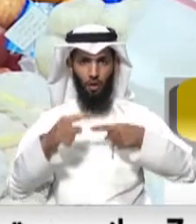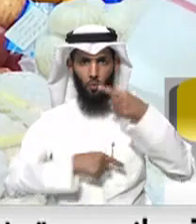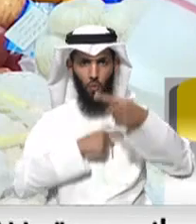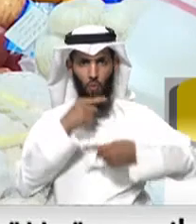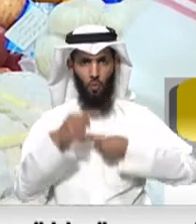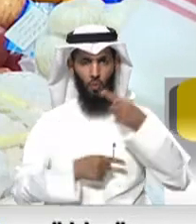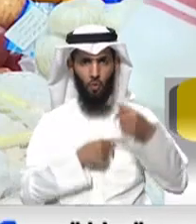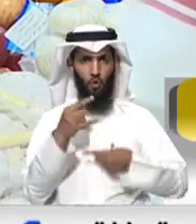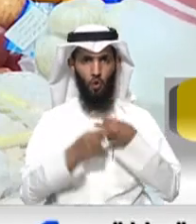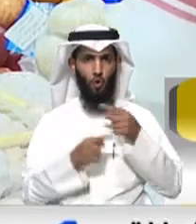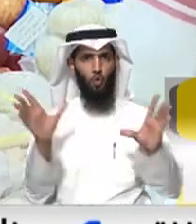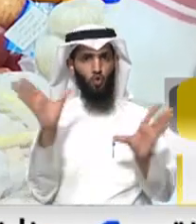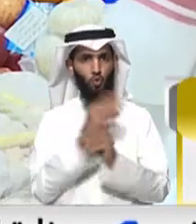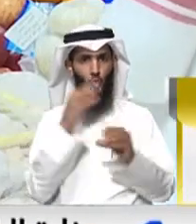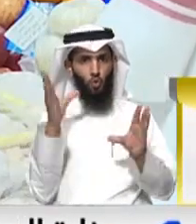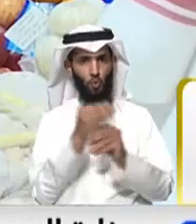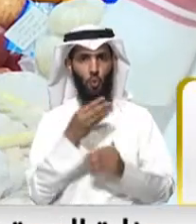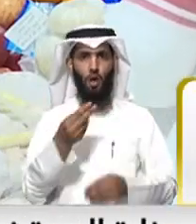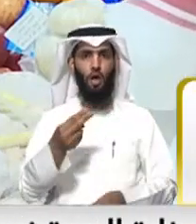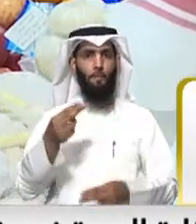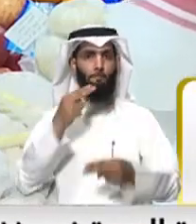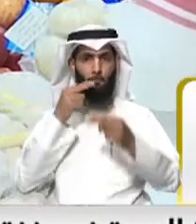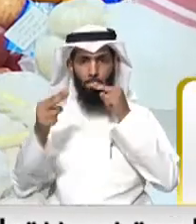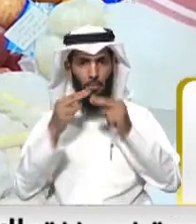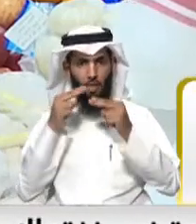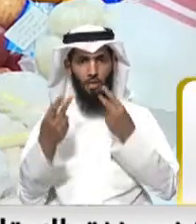على الأسواق على المطاعم،